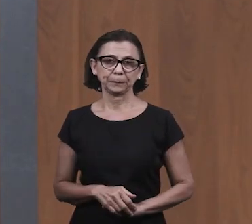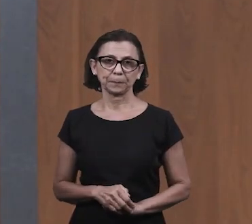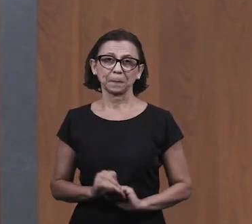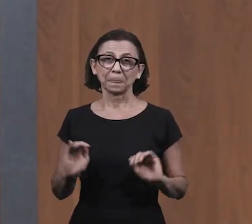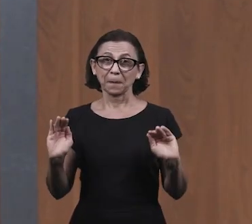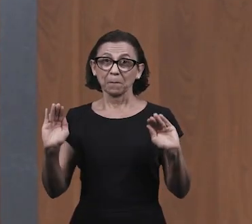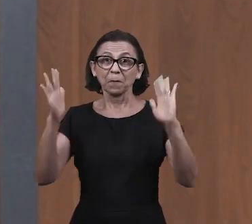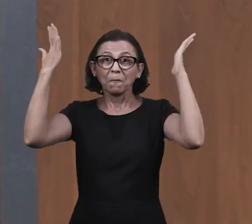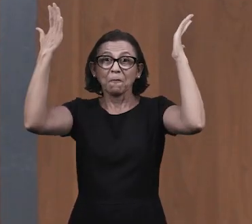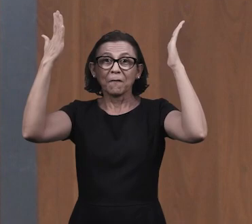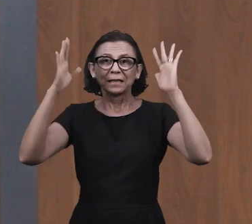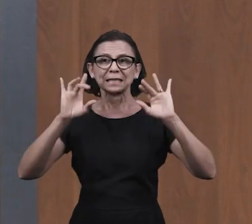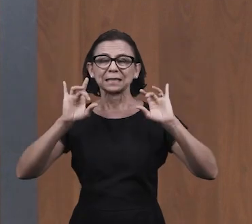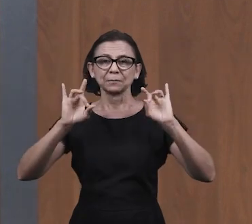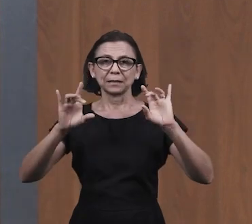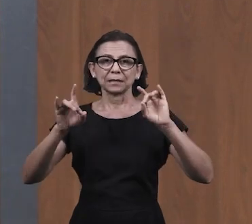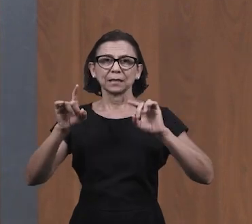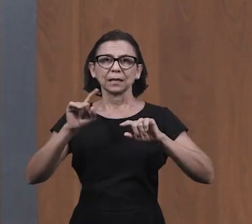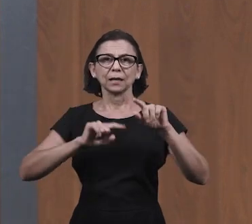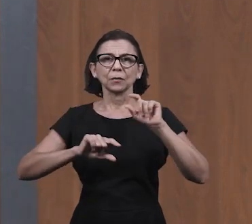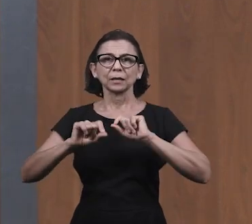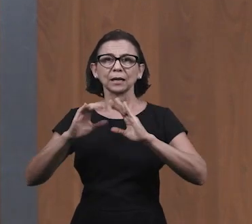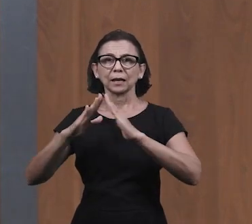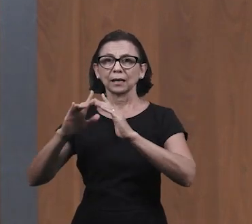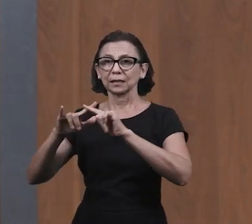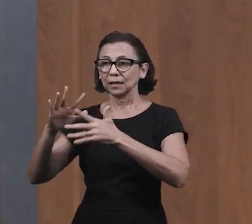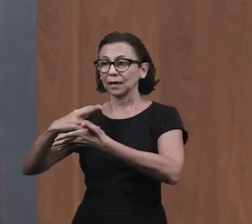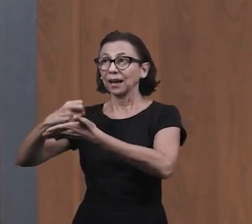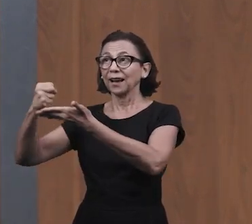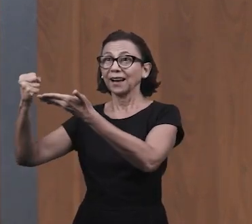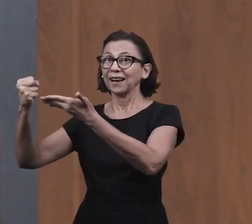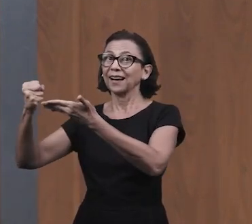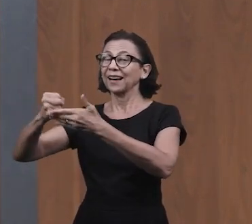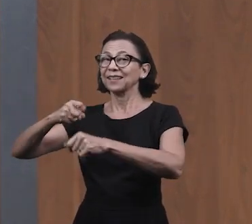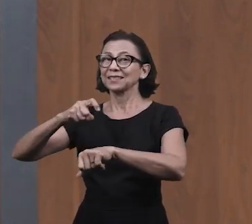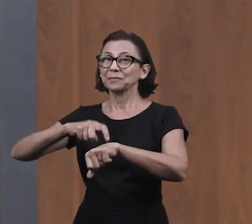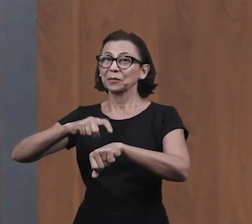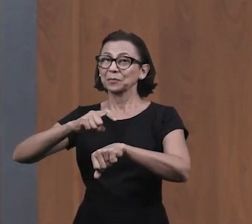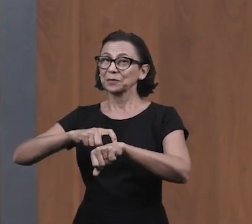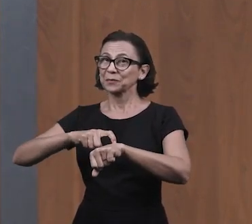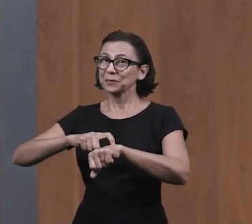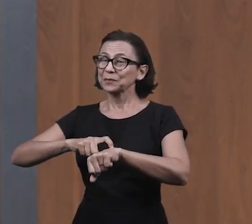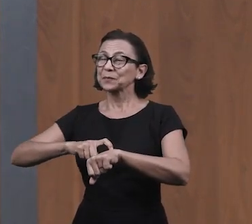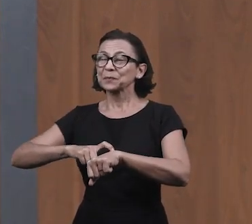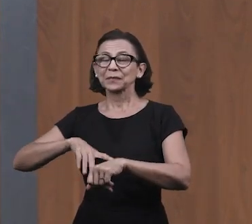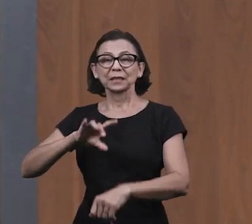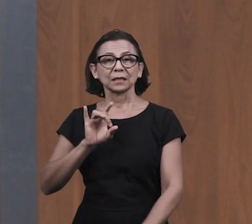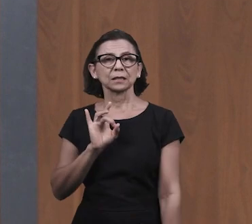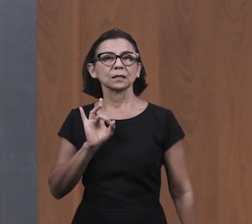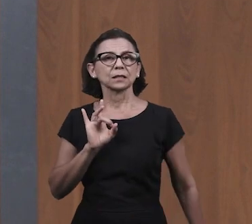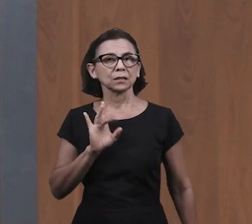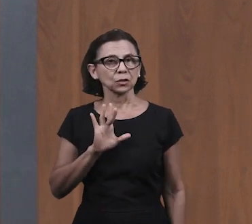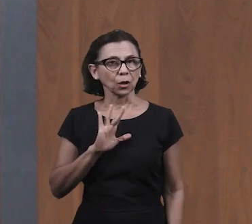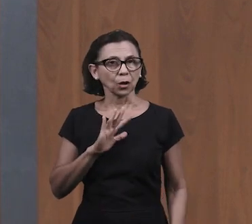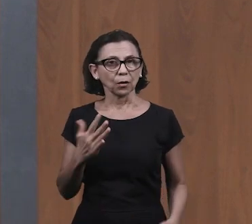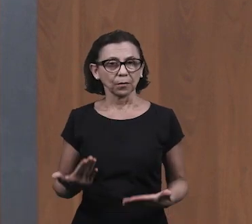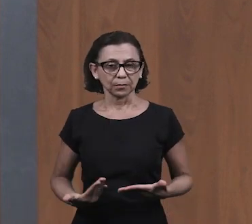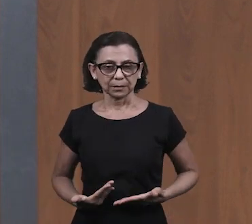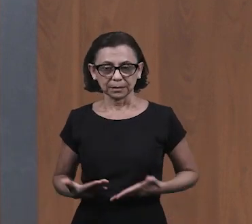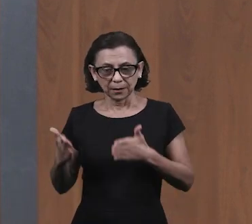enseigner que la grande scène, c'est à le moment de l'enlèvement de l'Église. Ce sera le moment où